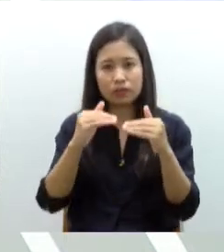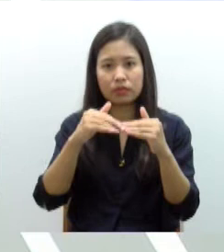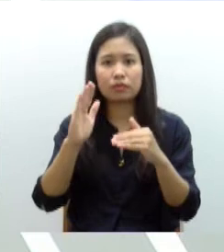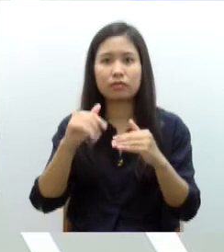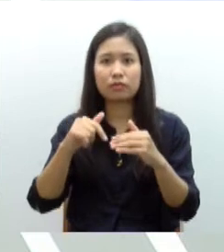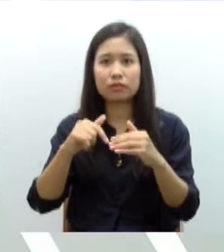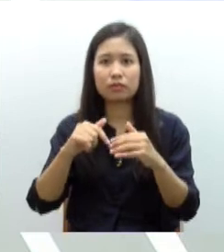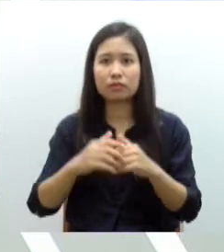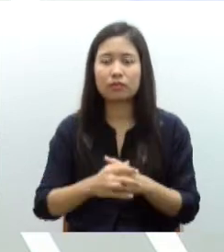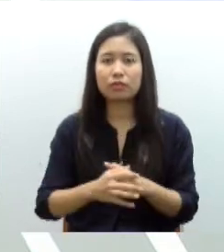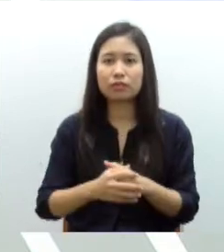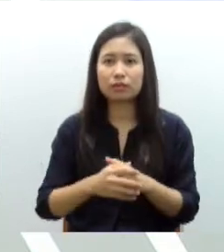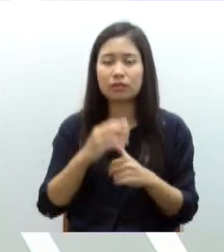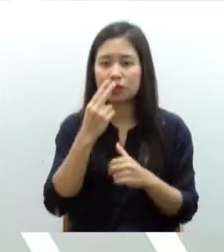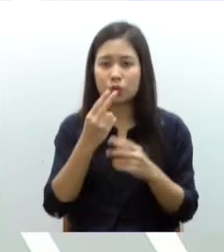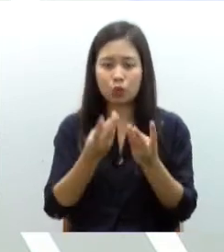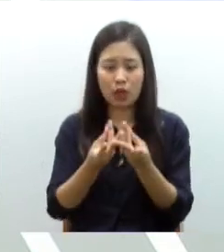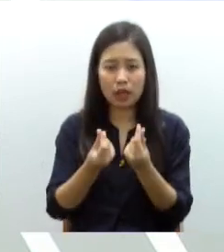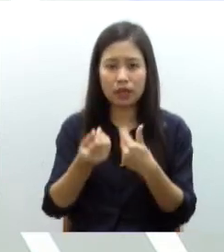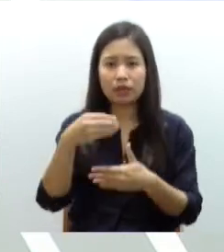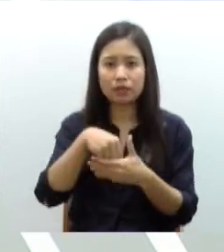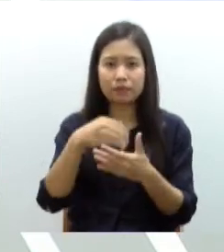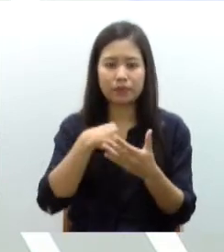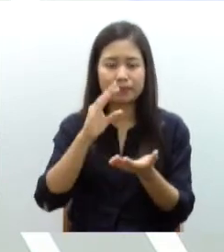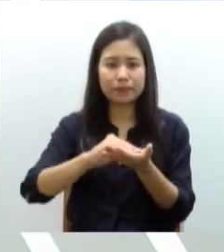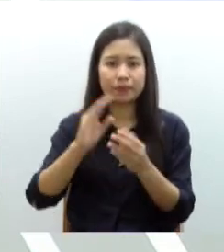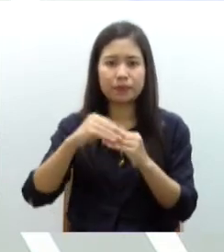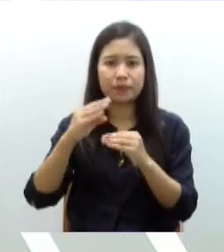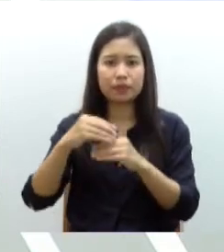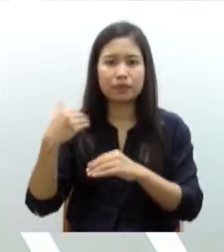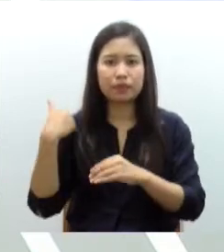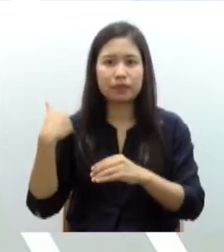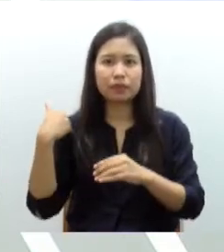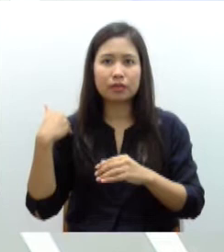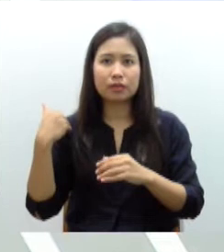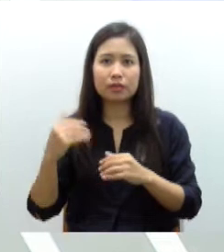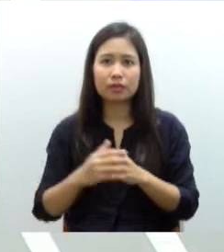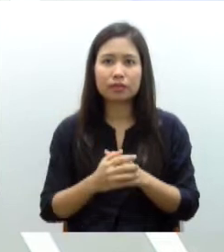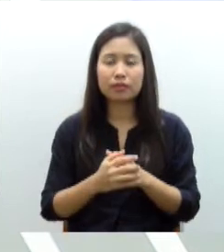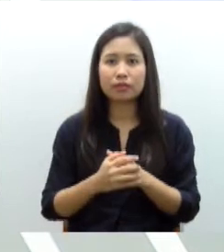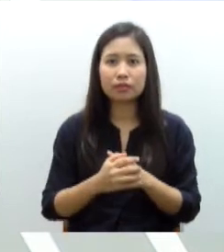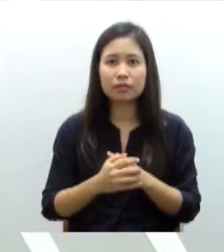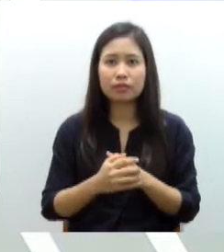จะท่านจะพูดในรายละเอียดนะครับนะนี่ก็คือสิ่งที่ปัจจัยที่เราจะก้าวขึ้นไปตรงนั้นนะครับ